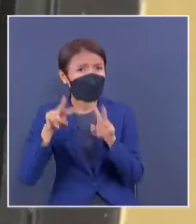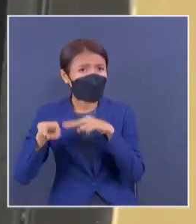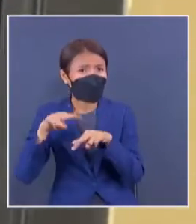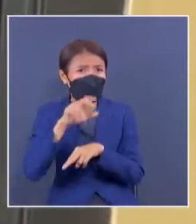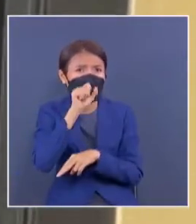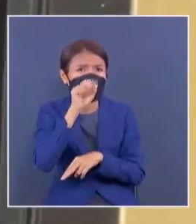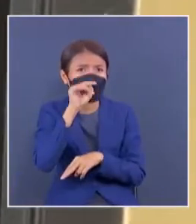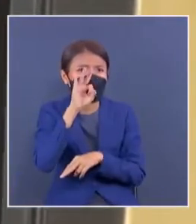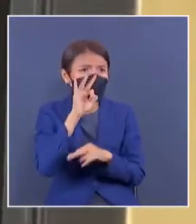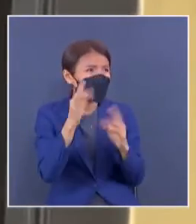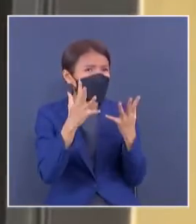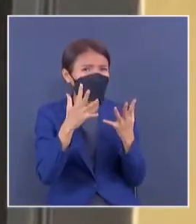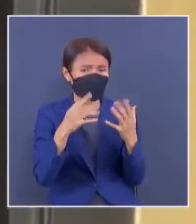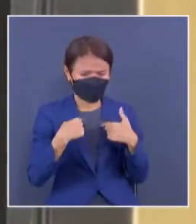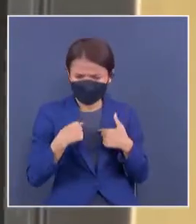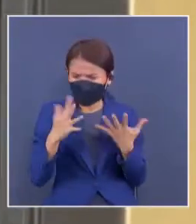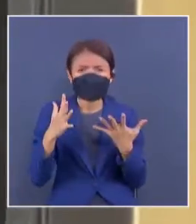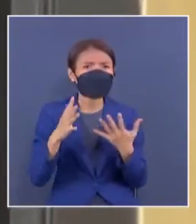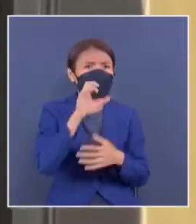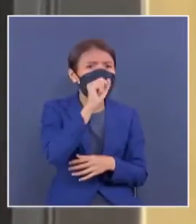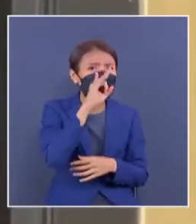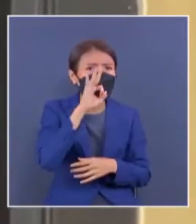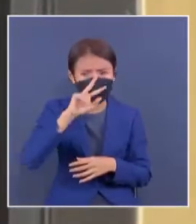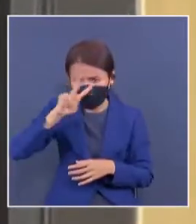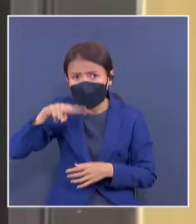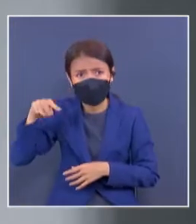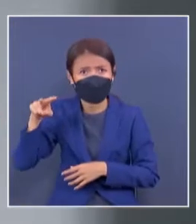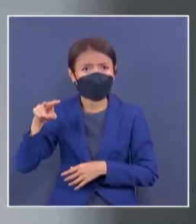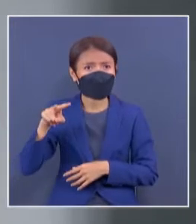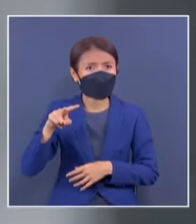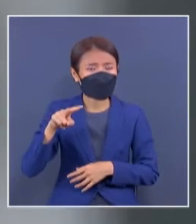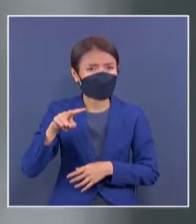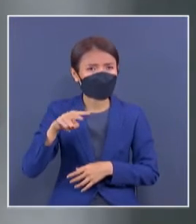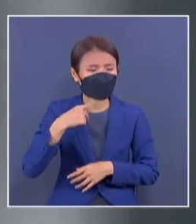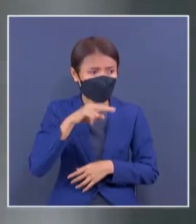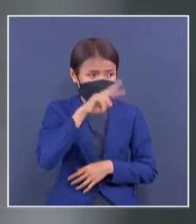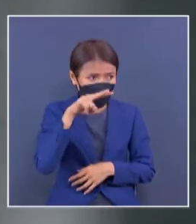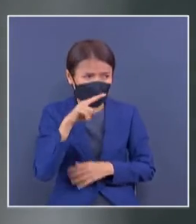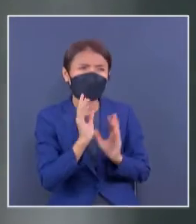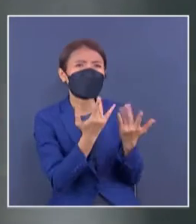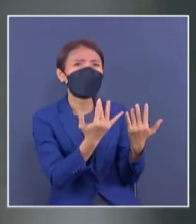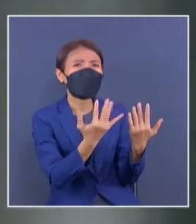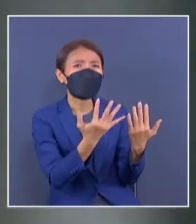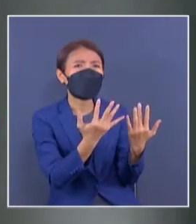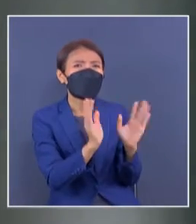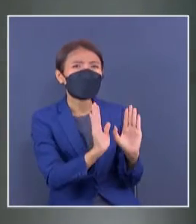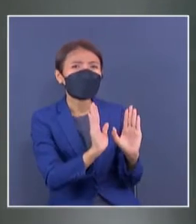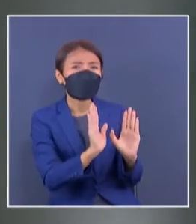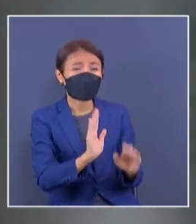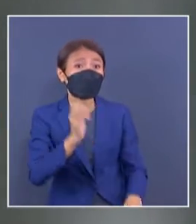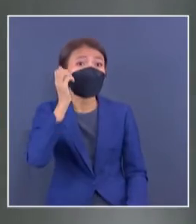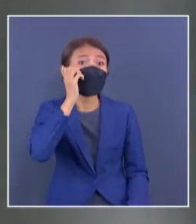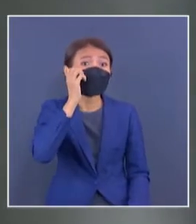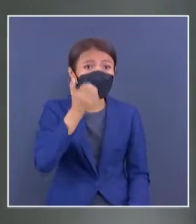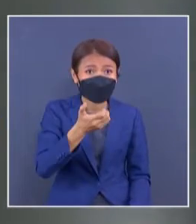ก่อนเธอลักษณะเหมือนจะยินยอม ครับ เดี๋ยวขอไปหาถุงยางอนามัยก่อนแล้วทำทีเป็นเอาโทรศัพท์มาเปิด